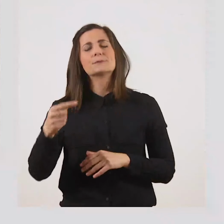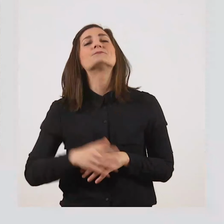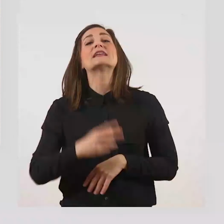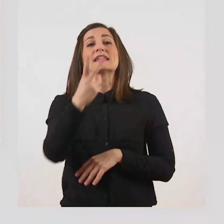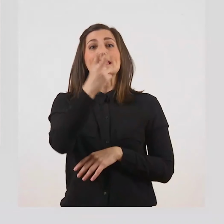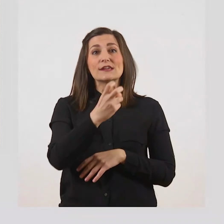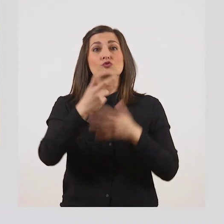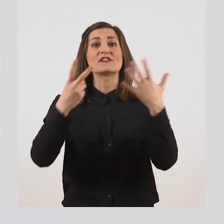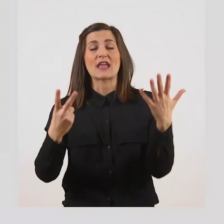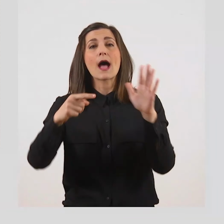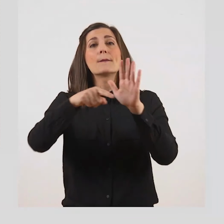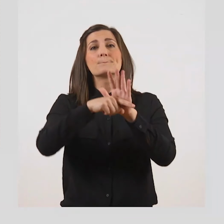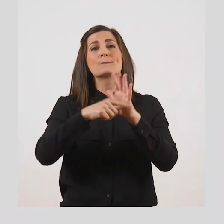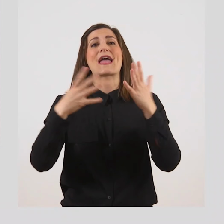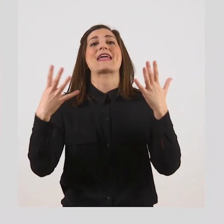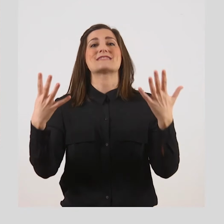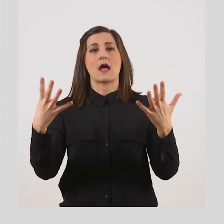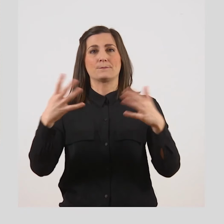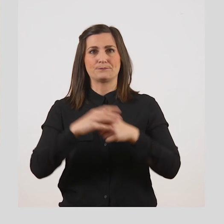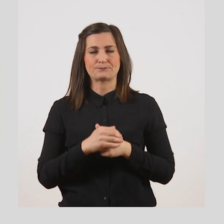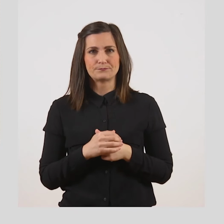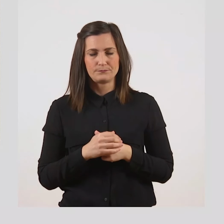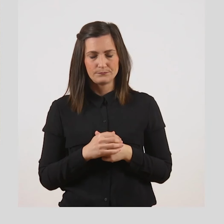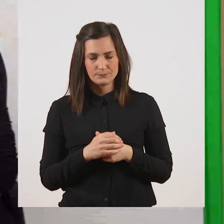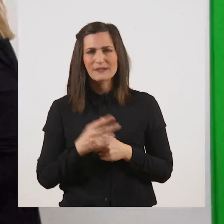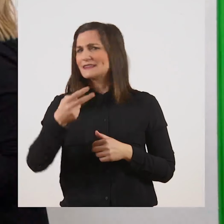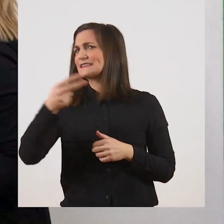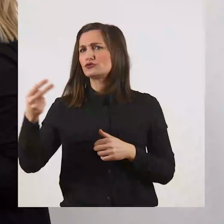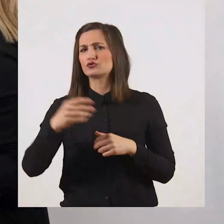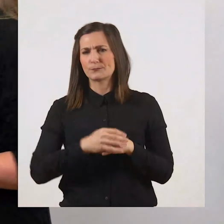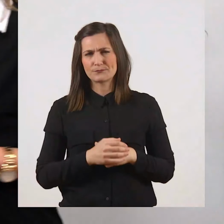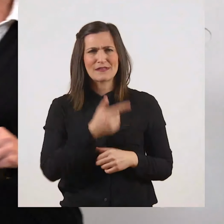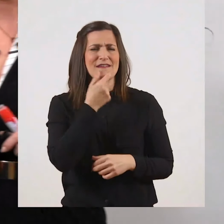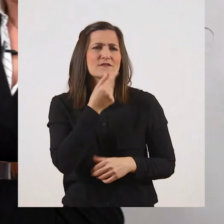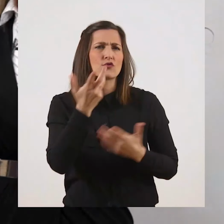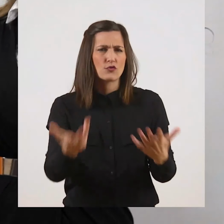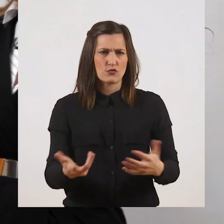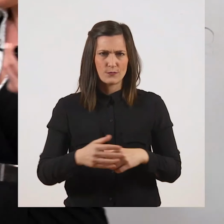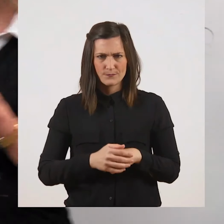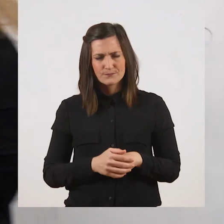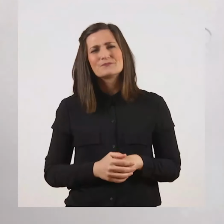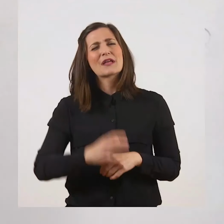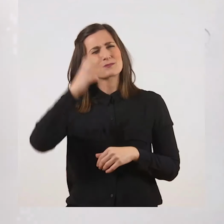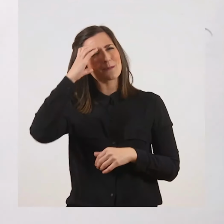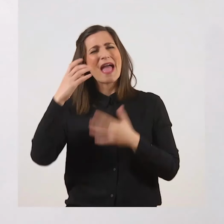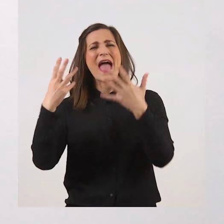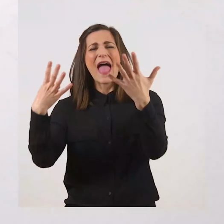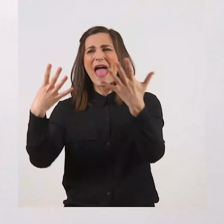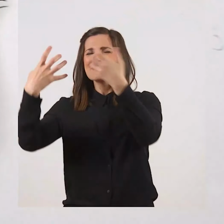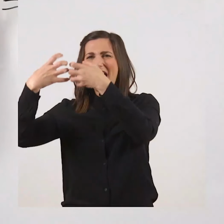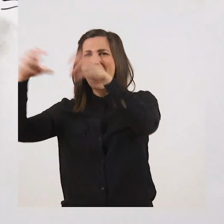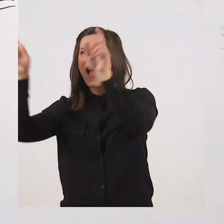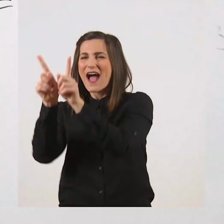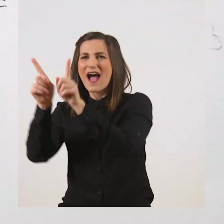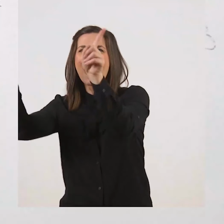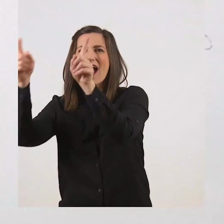27 πλην 9. 27 πλην 9 ίσον. Για να δούμε. Είναι πολύ εύκολο τώρα. Στη μία μεριά, στο πρώτο